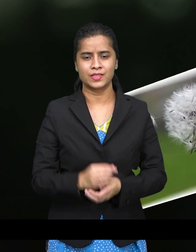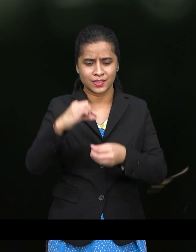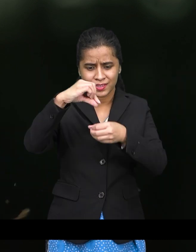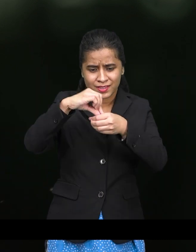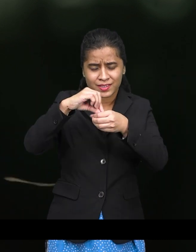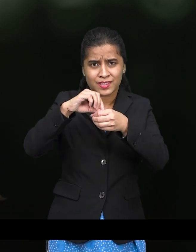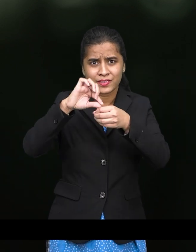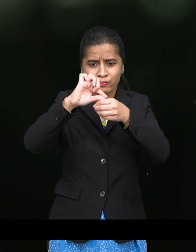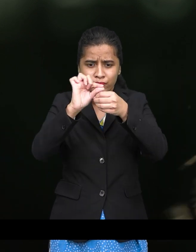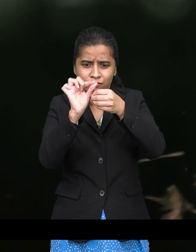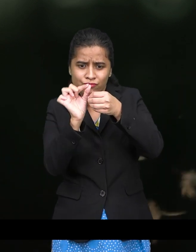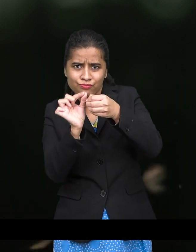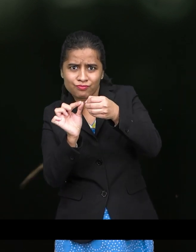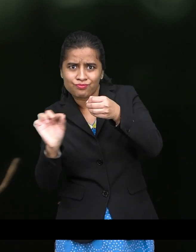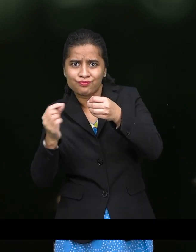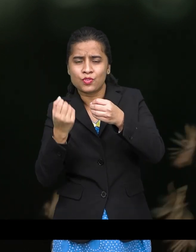बीजकोश